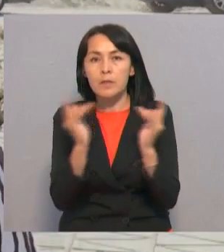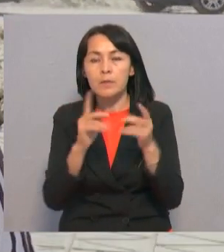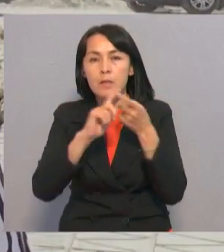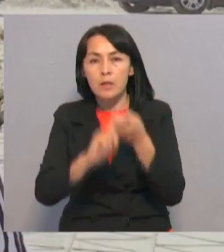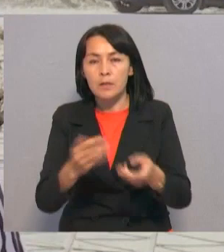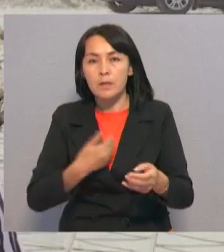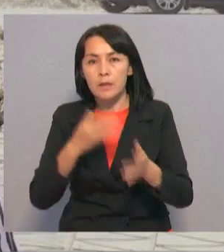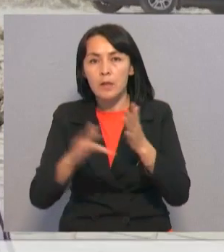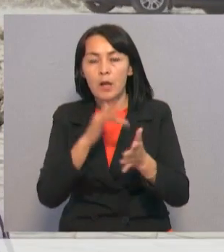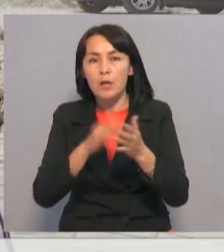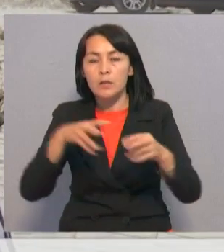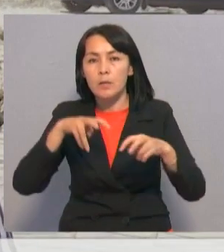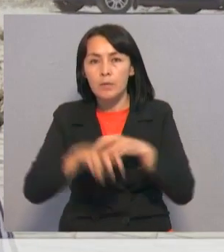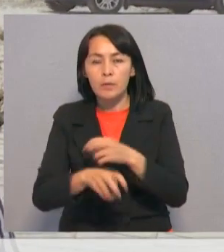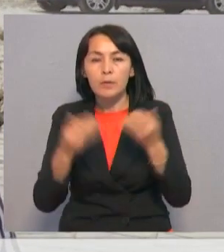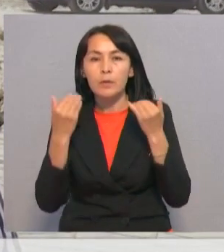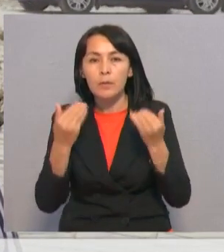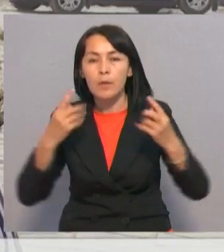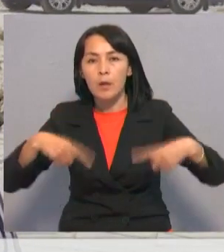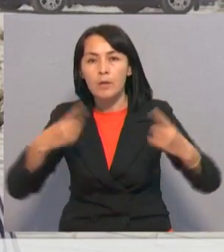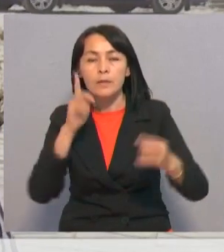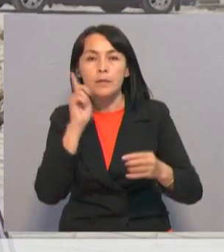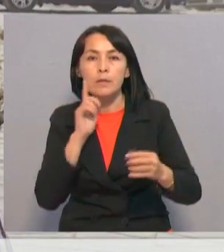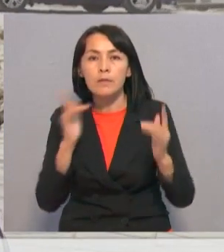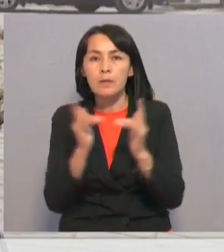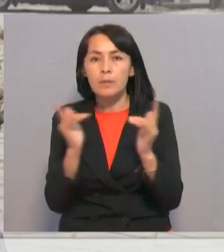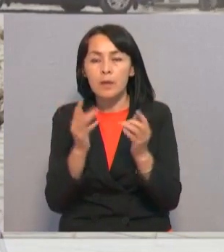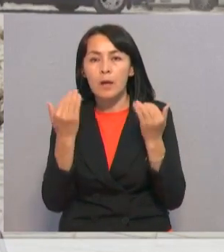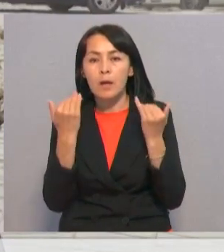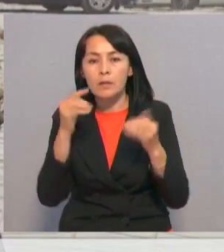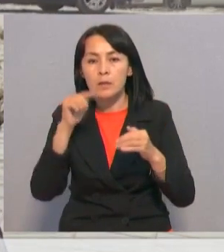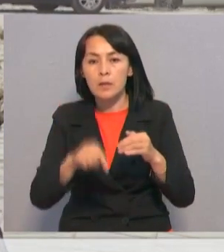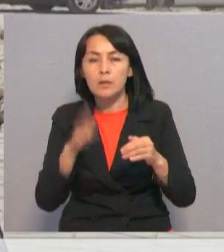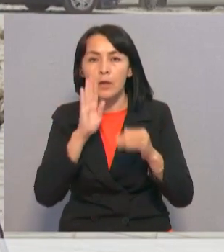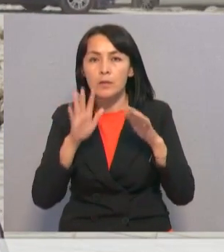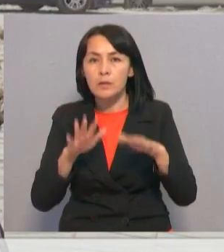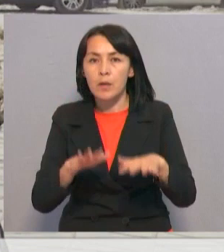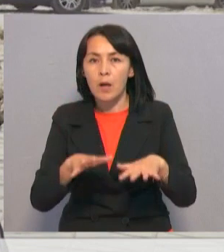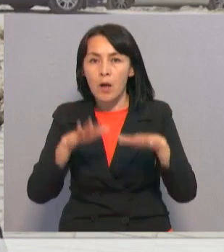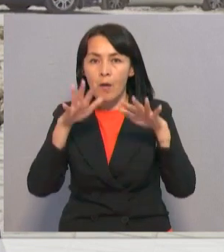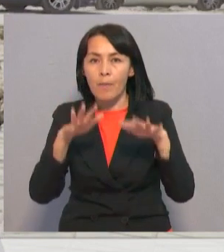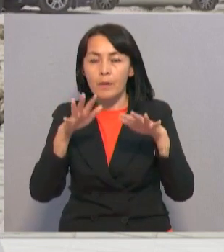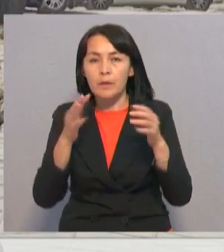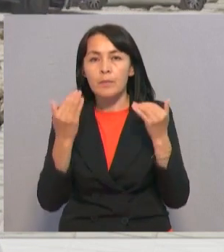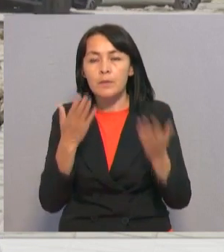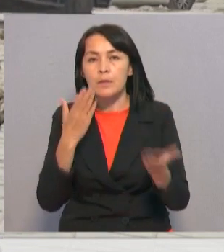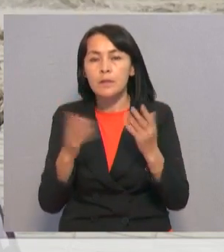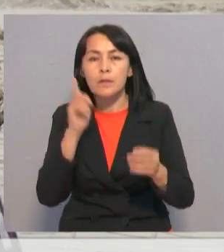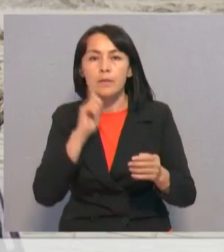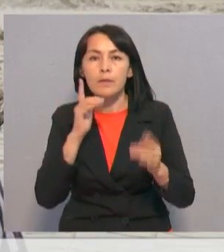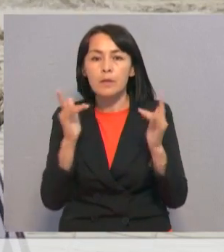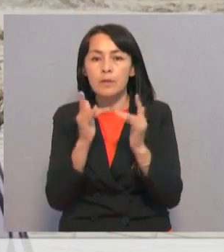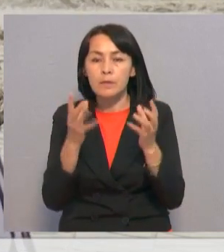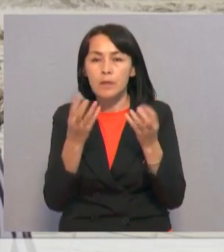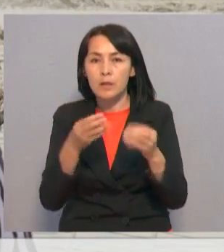соединял нас с этим массивом, обрушился. Пока построили временную переправу. Однако уровень воды в реке опять поднимается. Если временный мост